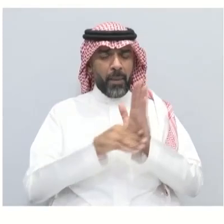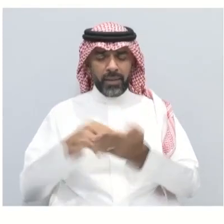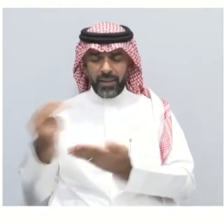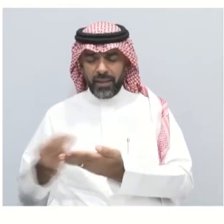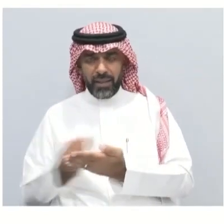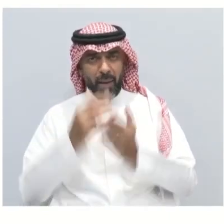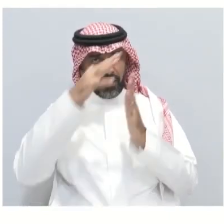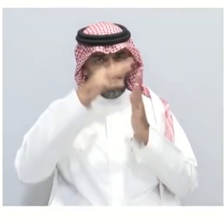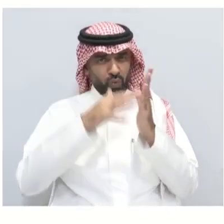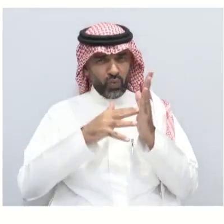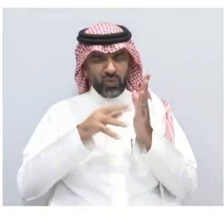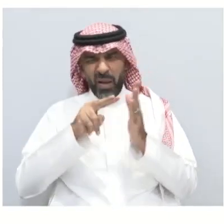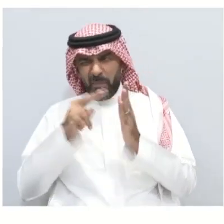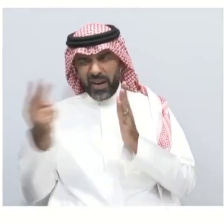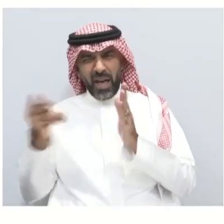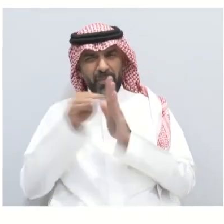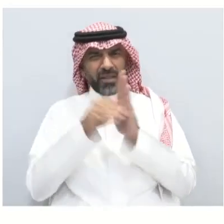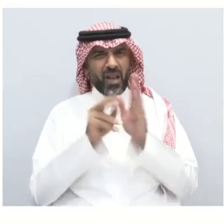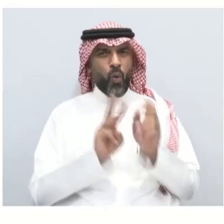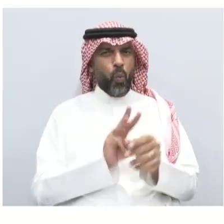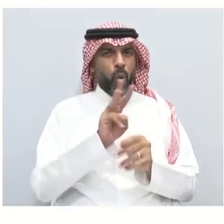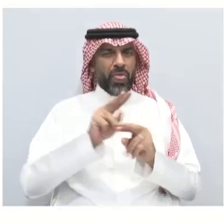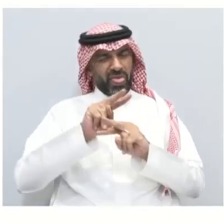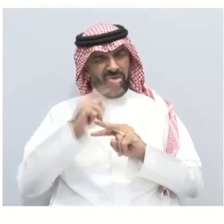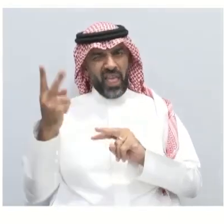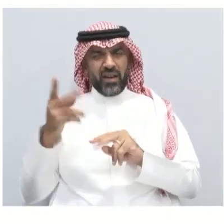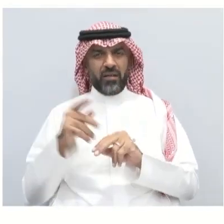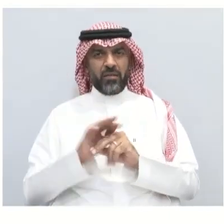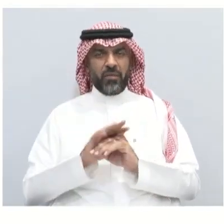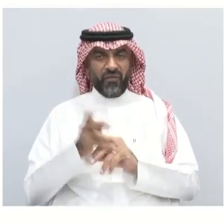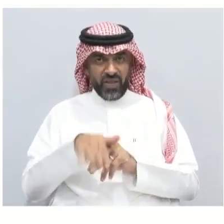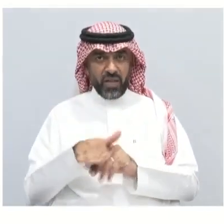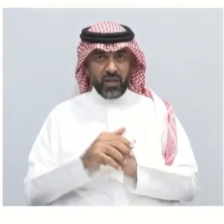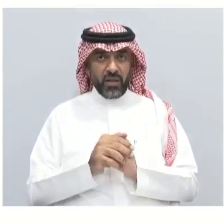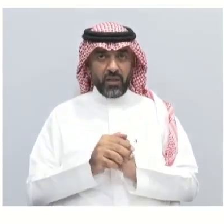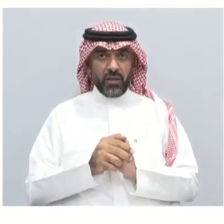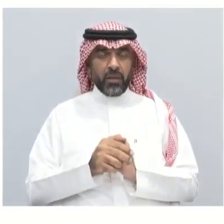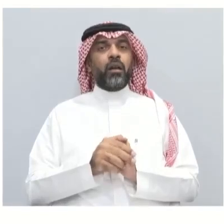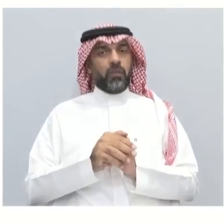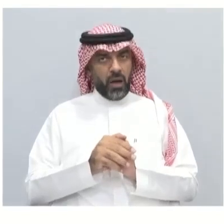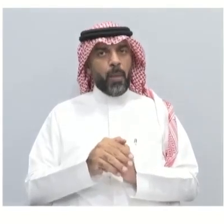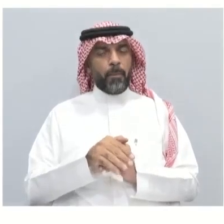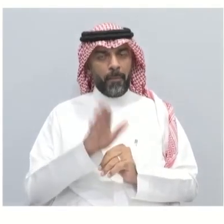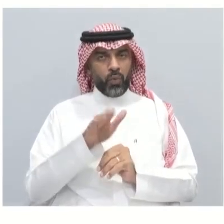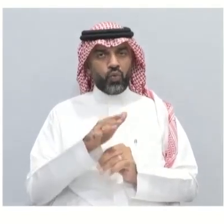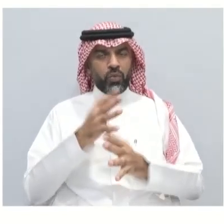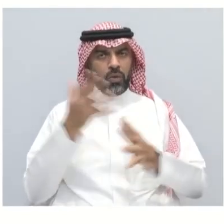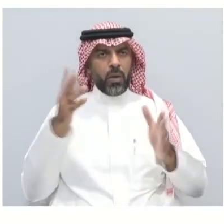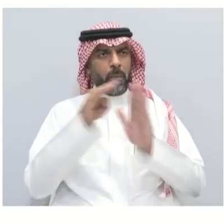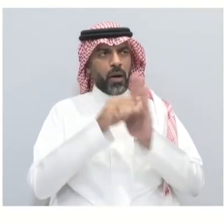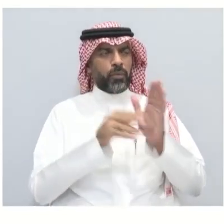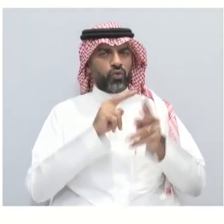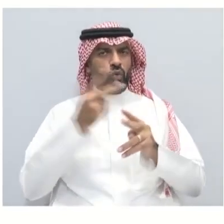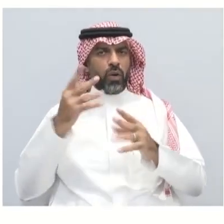النصوص غير برنامج مايكروسوفت وورد احسنتم نعم يوجد لدينا برامج اخرى